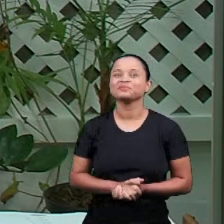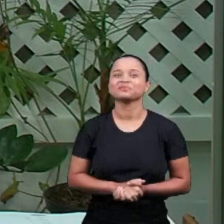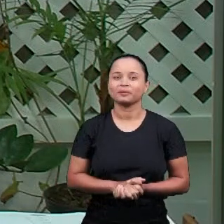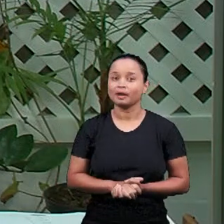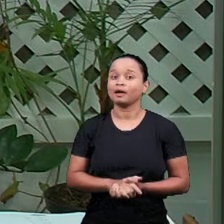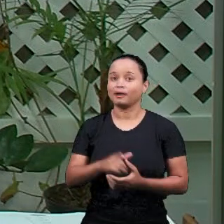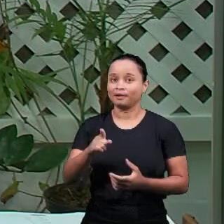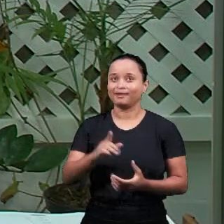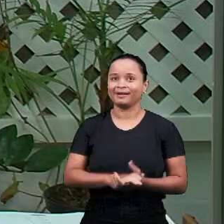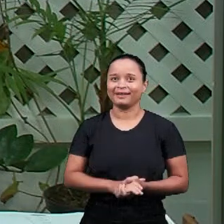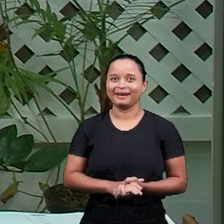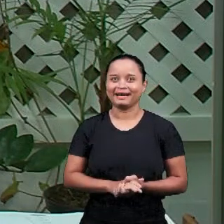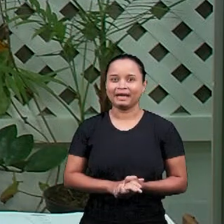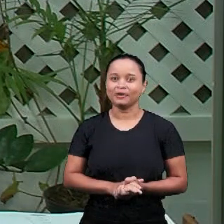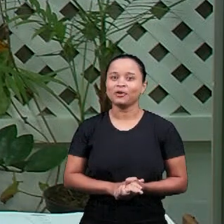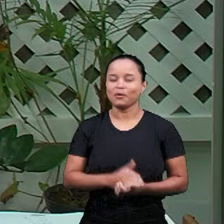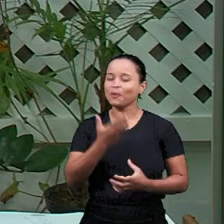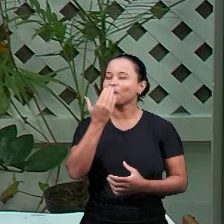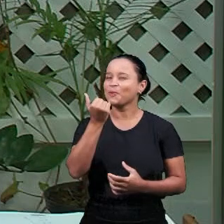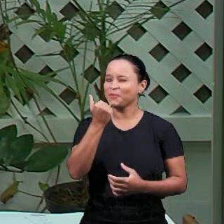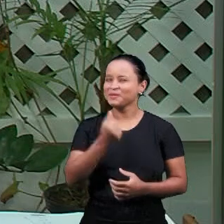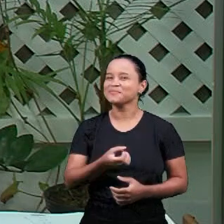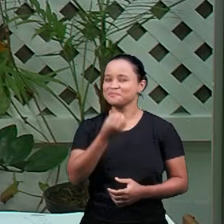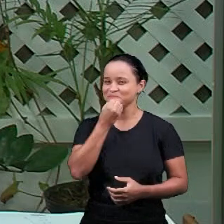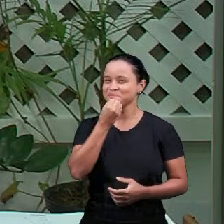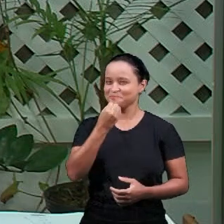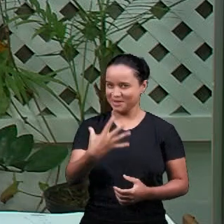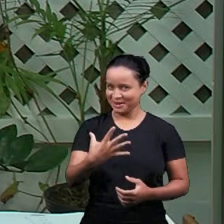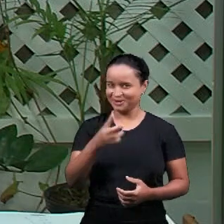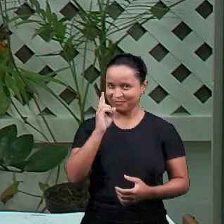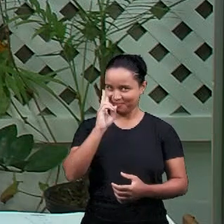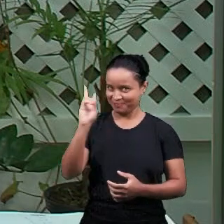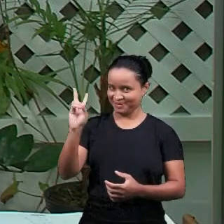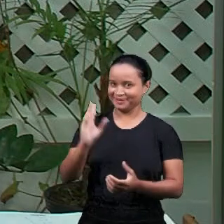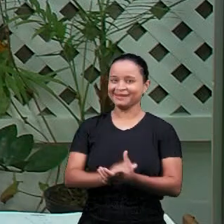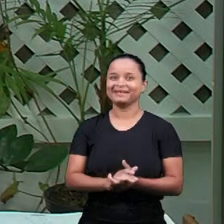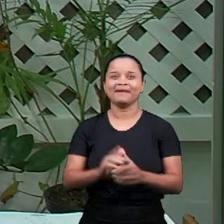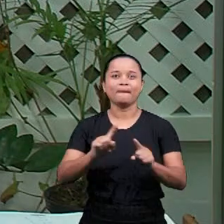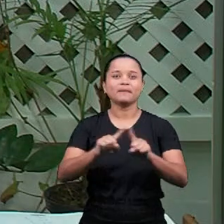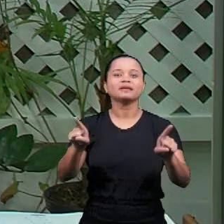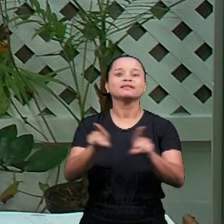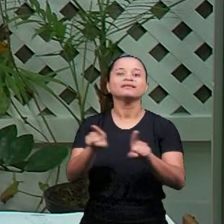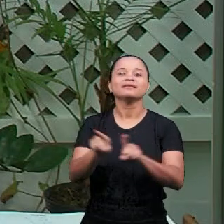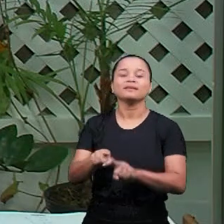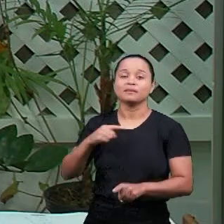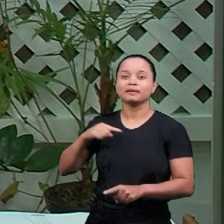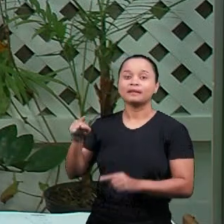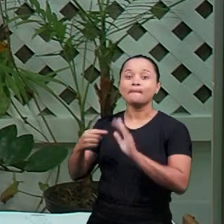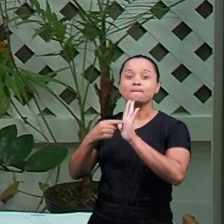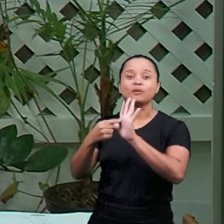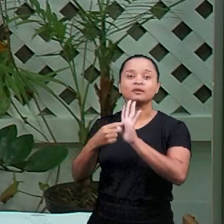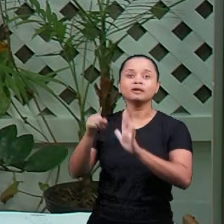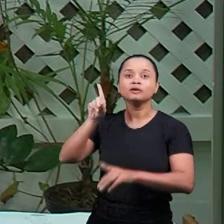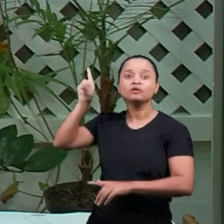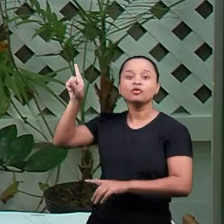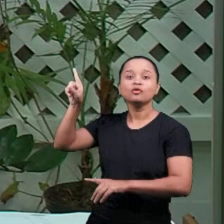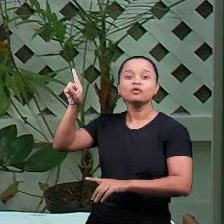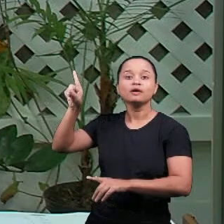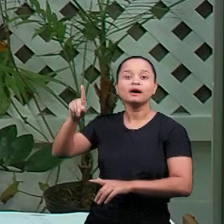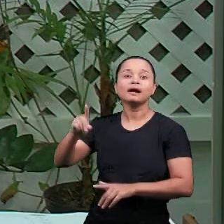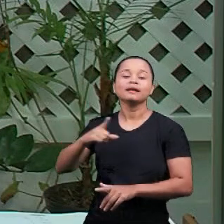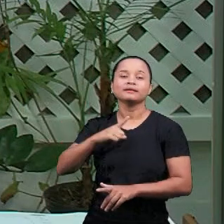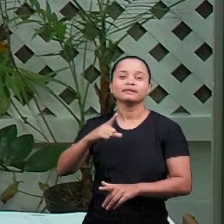Regardez, bien nourri, hein, comme on voit, qui pointe aussi vers le détail, que c'est